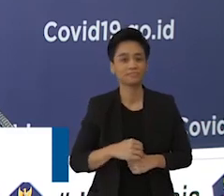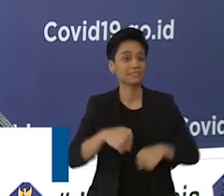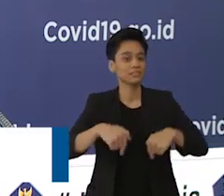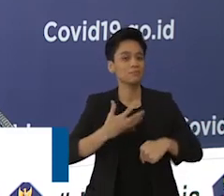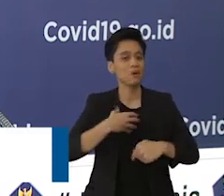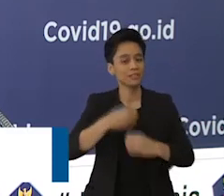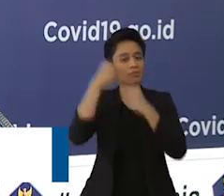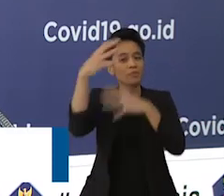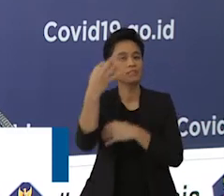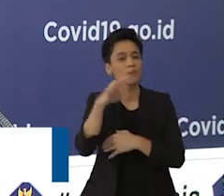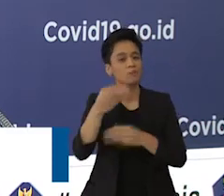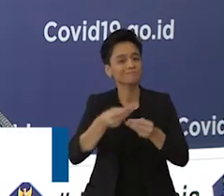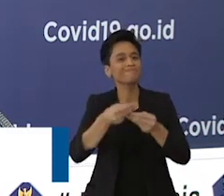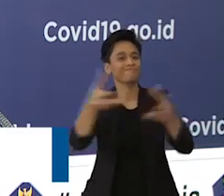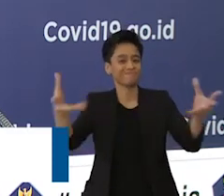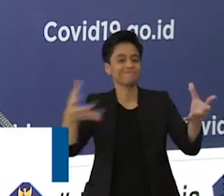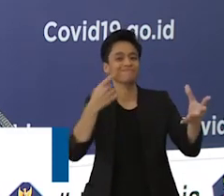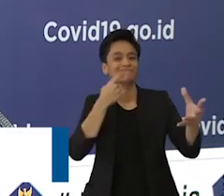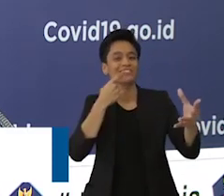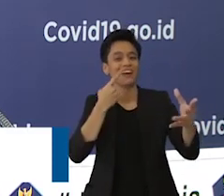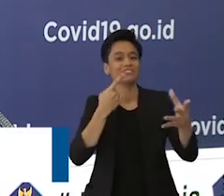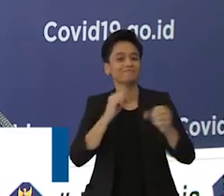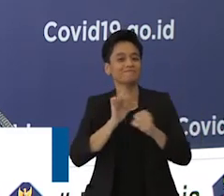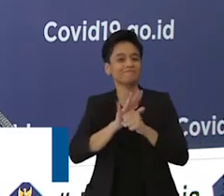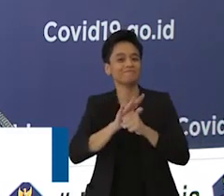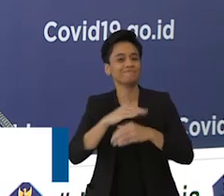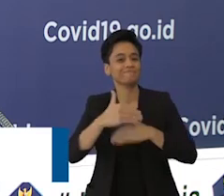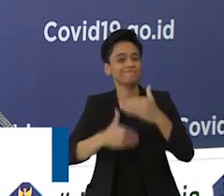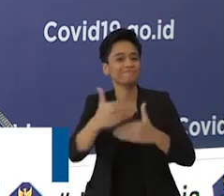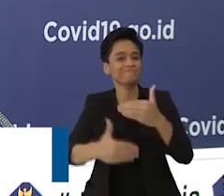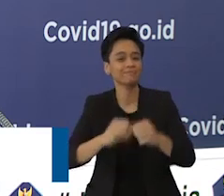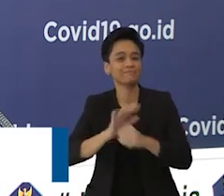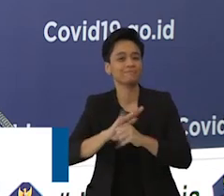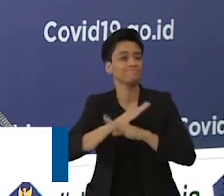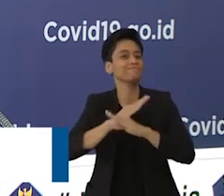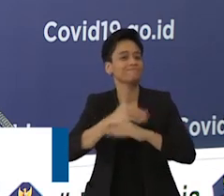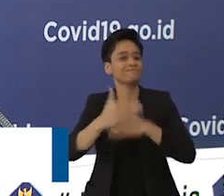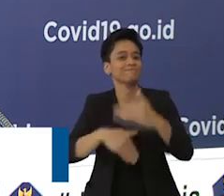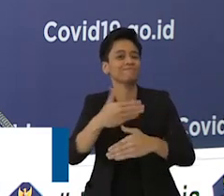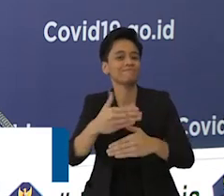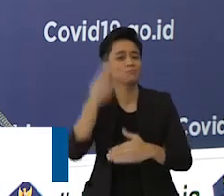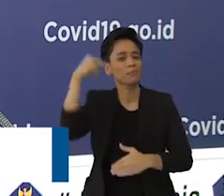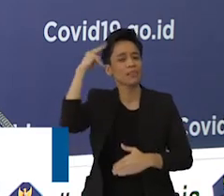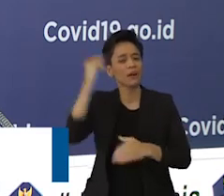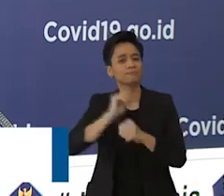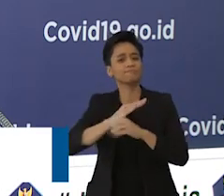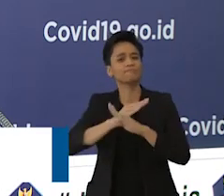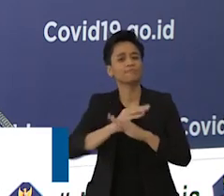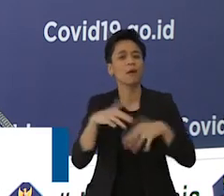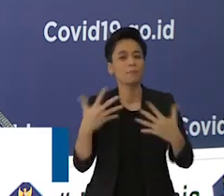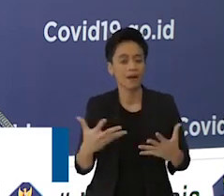informasi terkait dengan langkah-langkah yang telah diambil oleh pemerintah Hai melalui